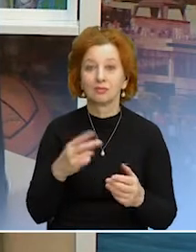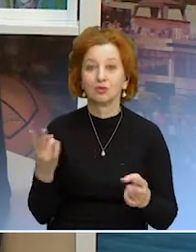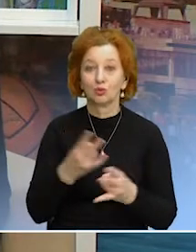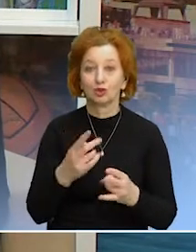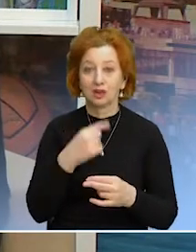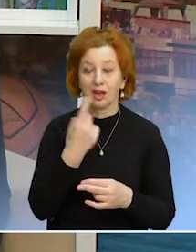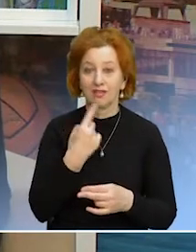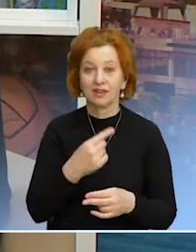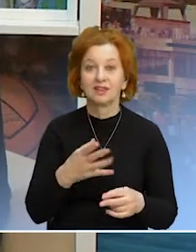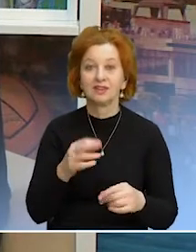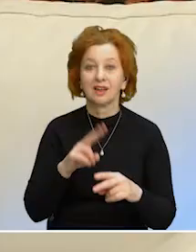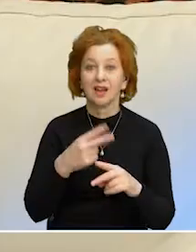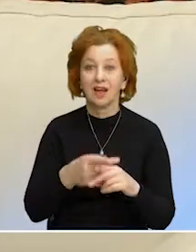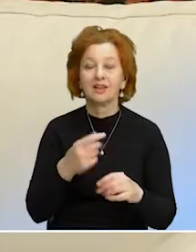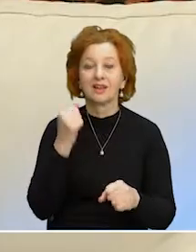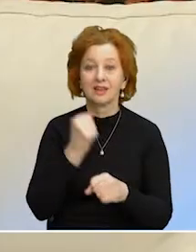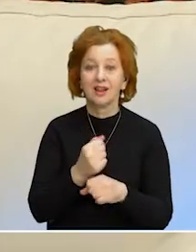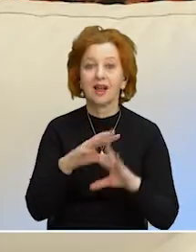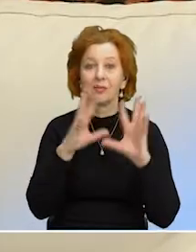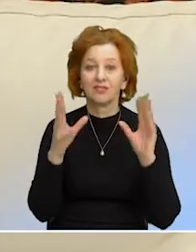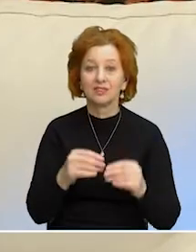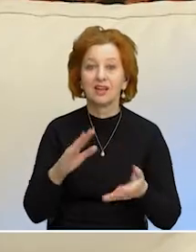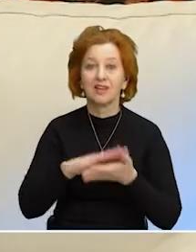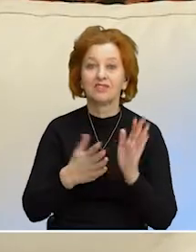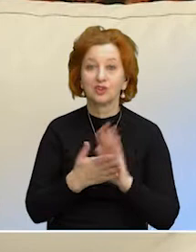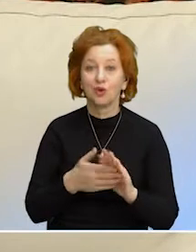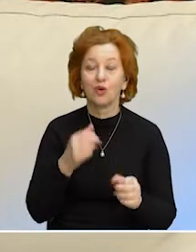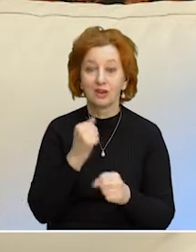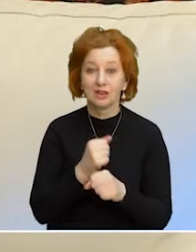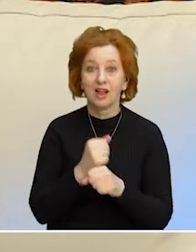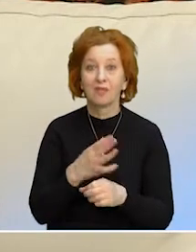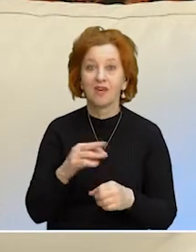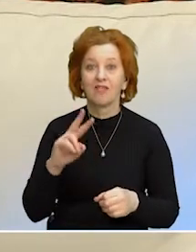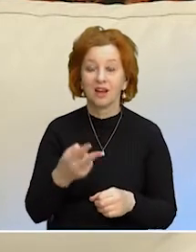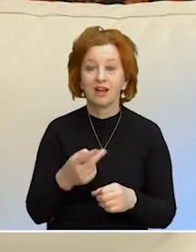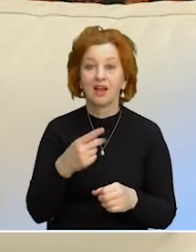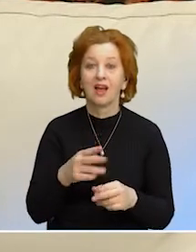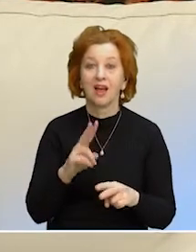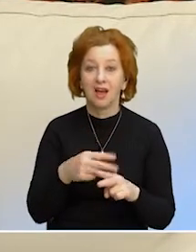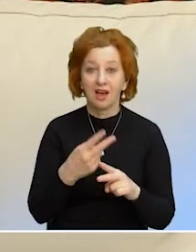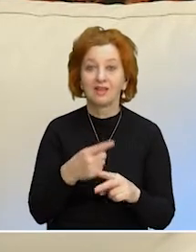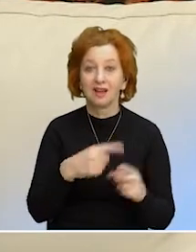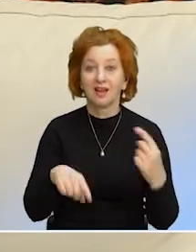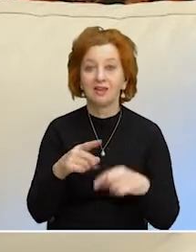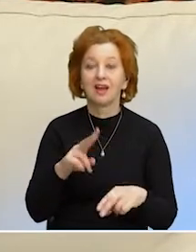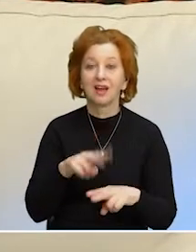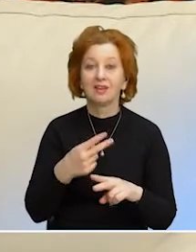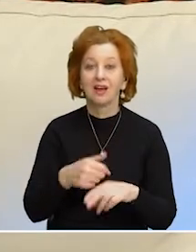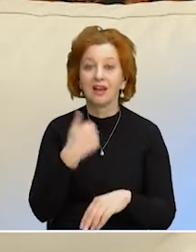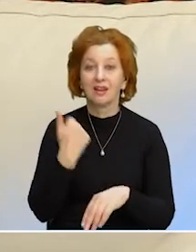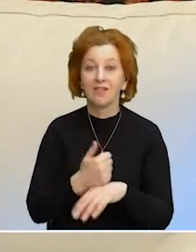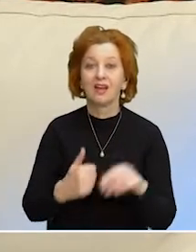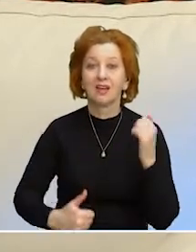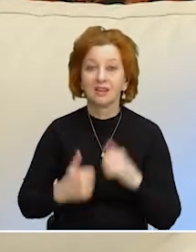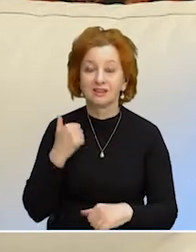чем стоит говорить. Во-первых, конечно, то, что все делаем дома в срок. Это, во-первых. Во-вторых, конечно, лифты – это наше самое главное